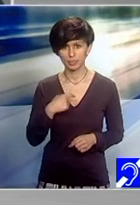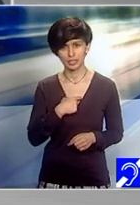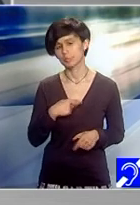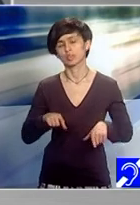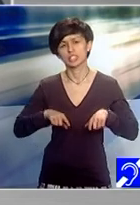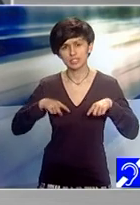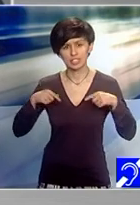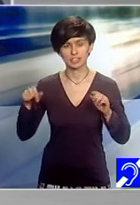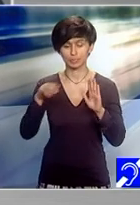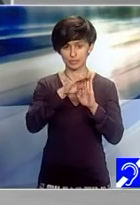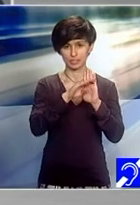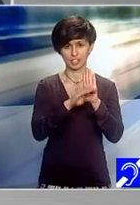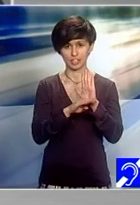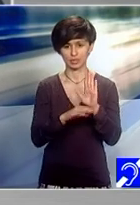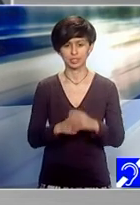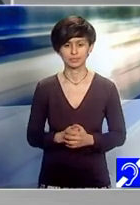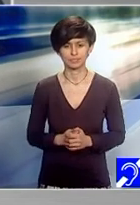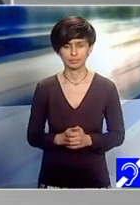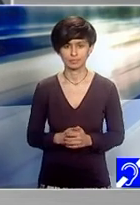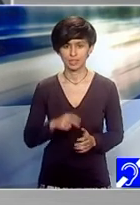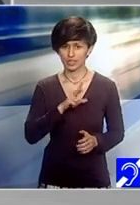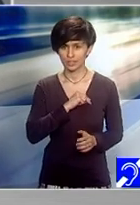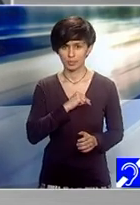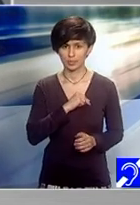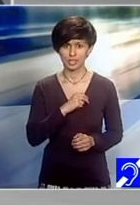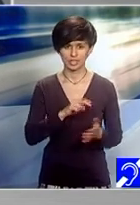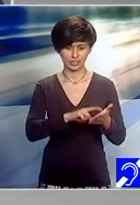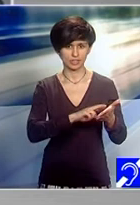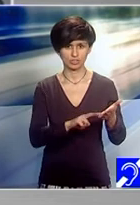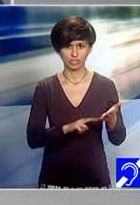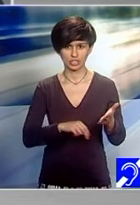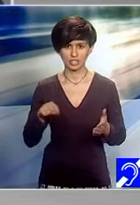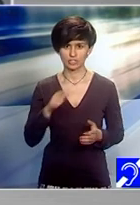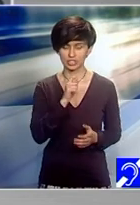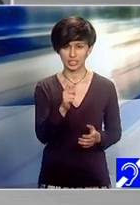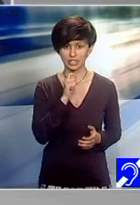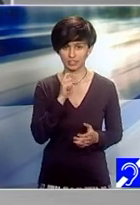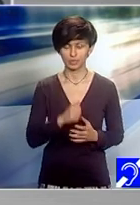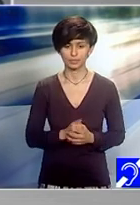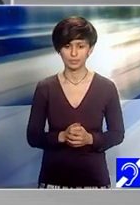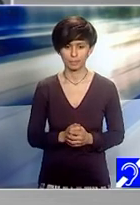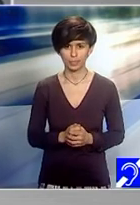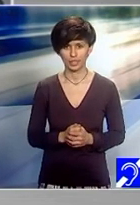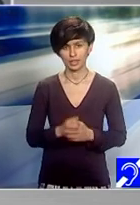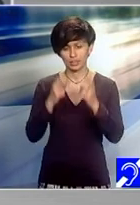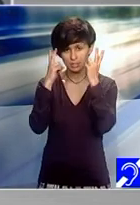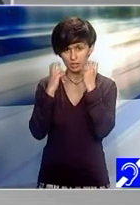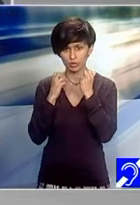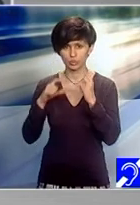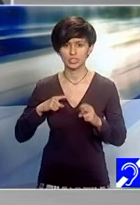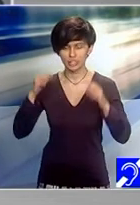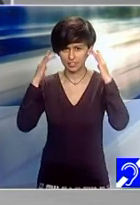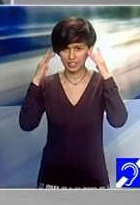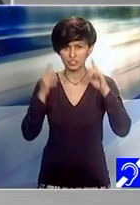aceste reguli. Deci merită citit acest interviu. Citit. Practic, concluzia ar fi că fericirea depinde în mare măsură și